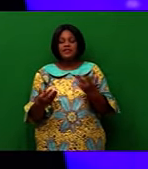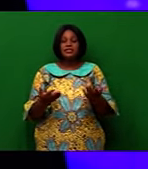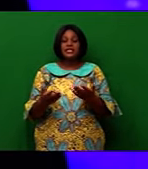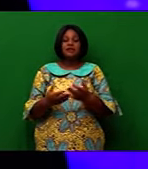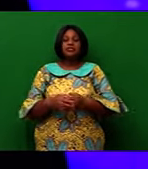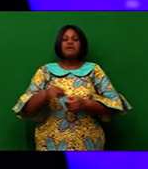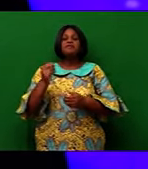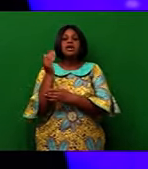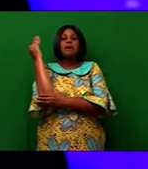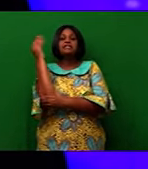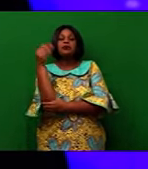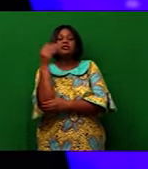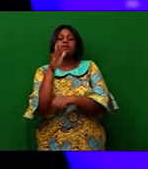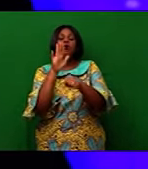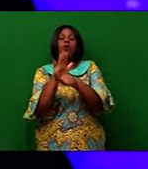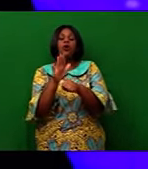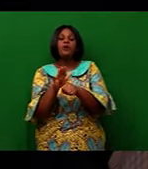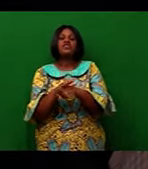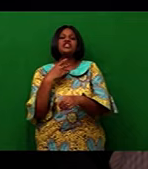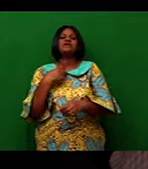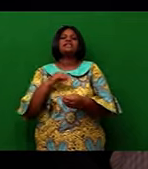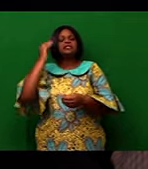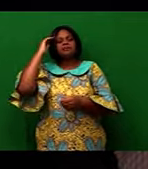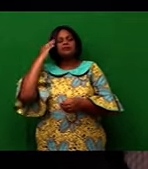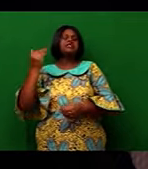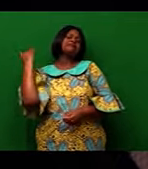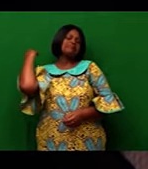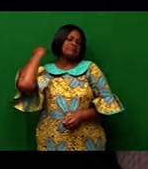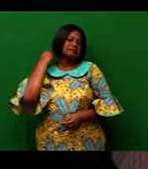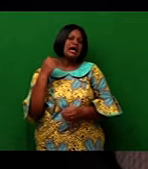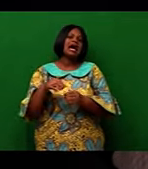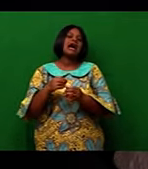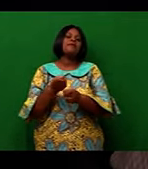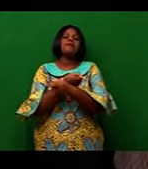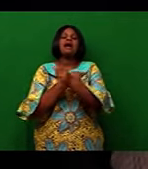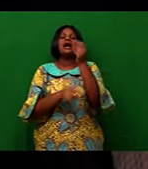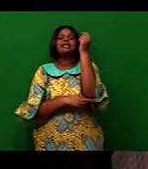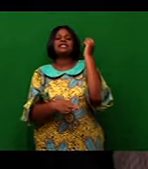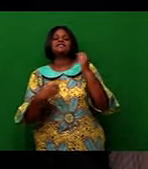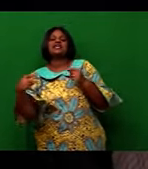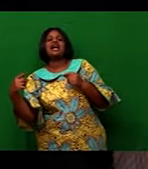hama. Kuwanda kwevarume hazvirei kutitambudza madzimai. Ndatenda. Mashoko makukutu.